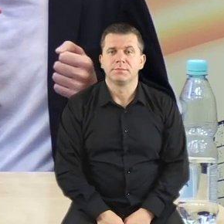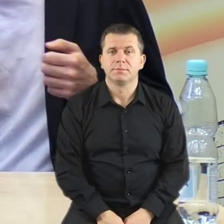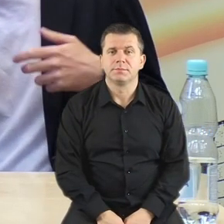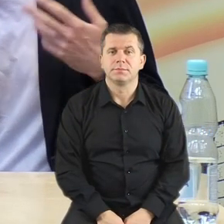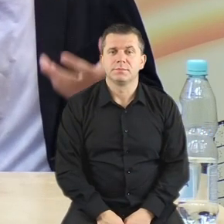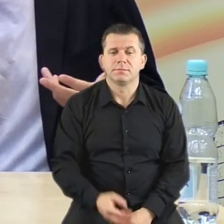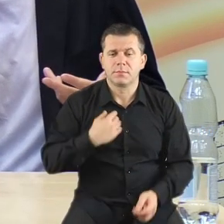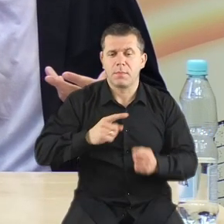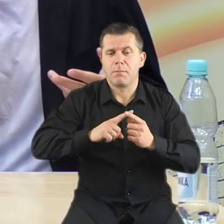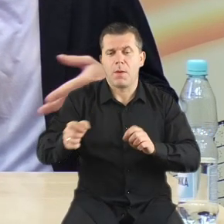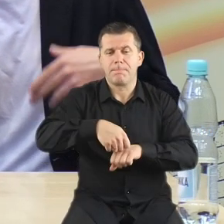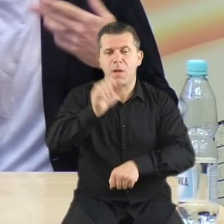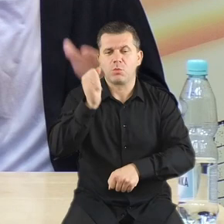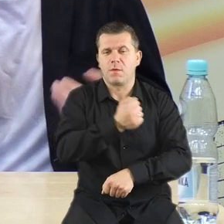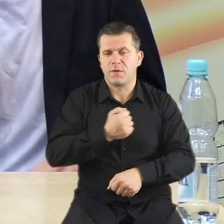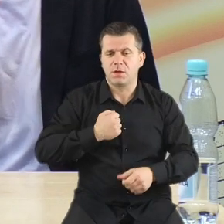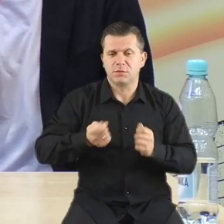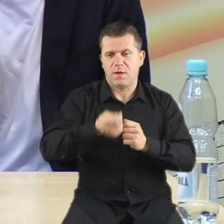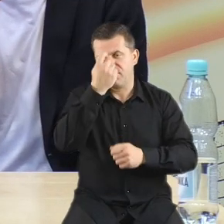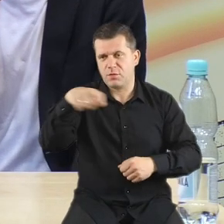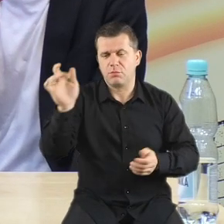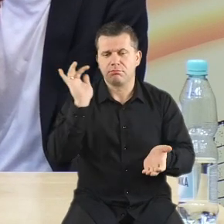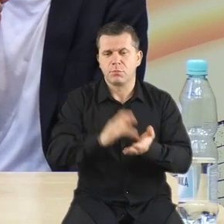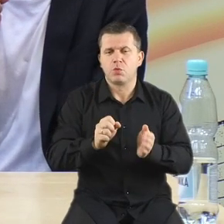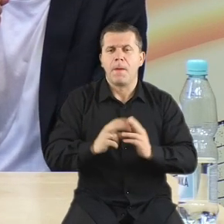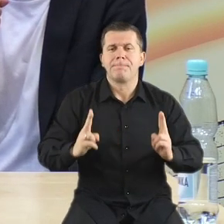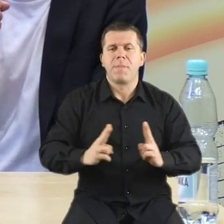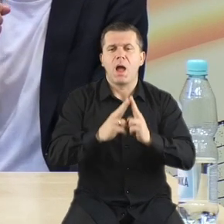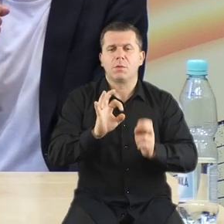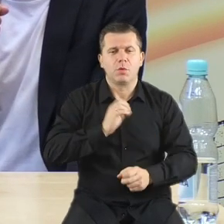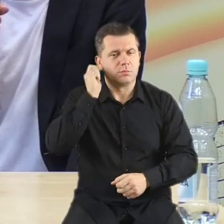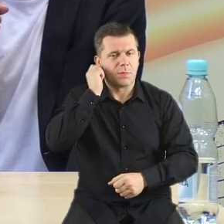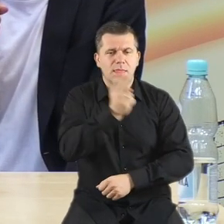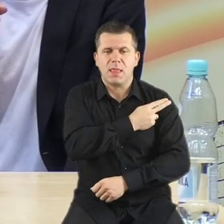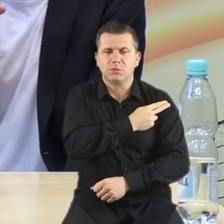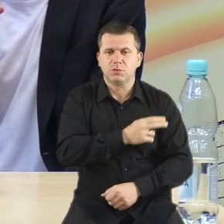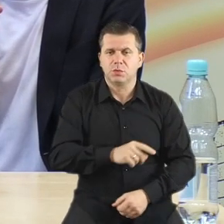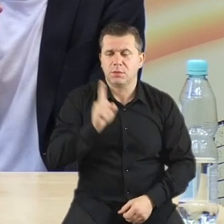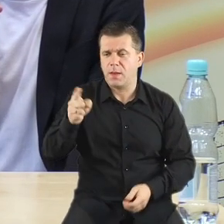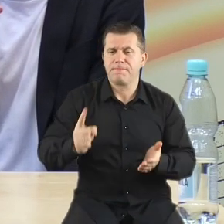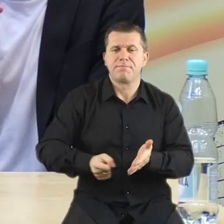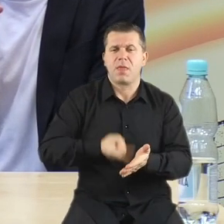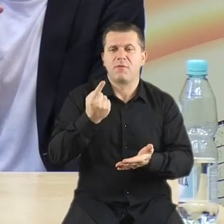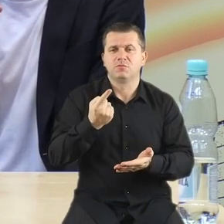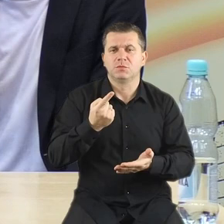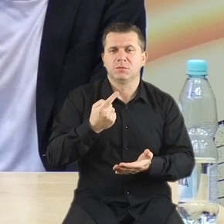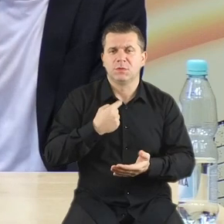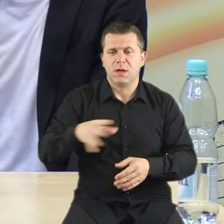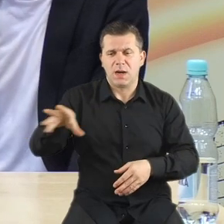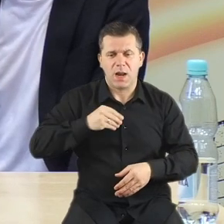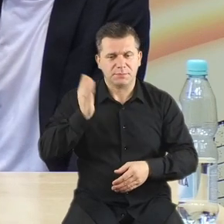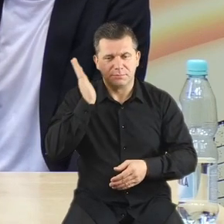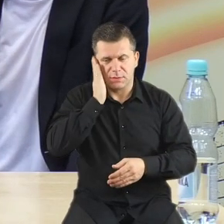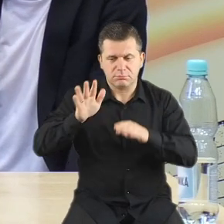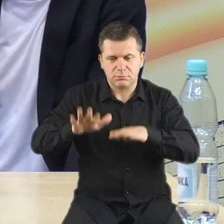To było tak, że ja po maturze w Warszawie wyjechałem do Paryża, do mojej narzeczonej. I tam po raz pierwszy zamieszkaliśmy